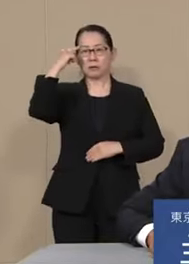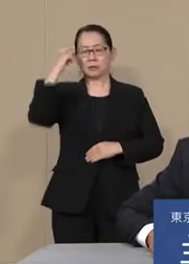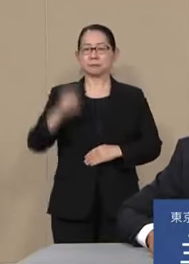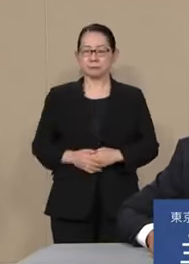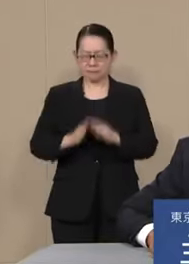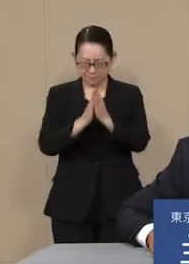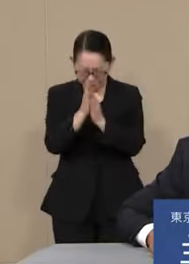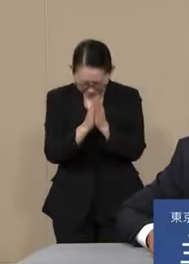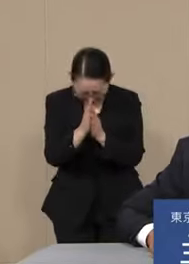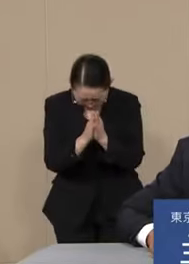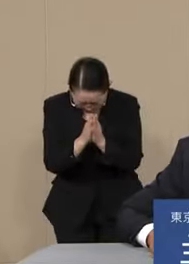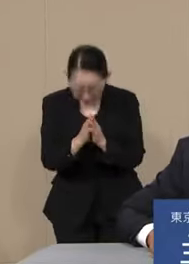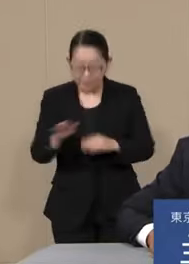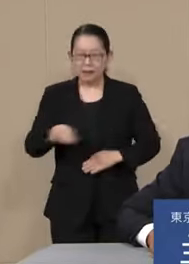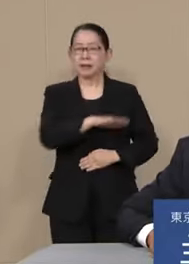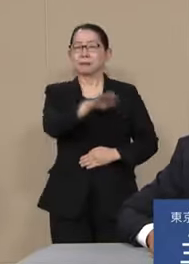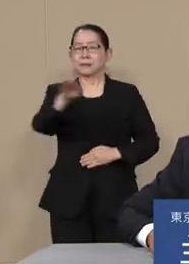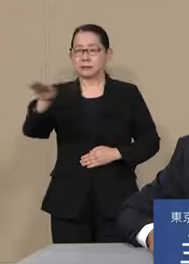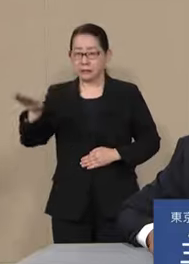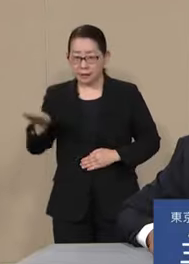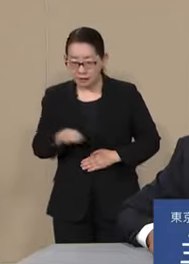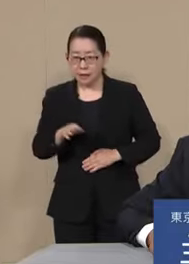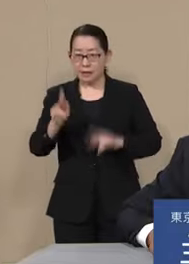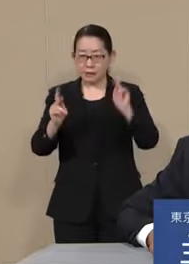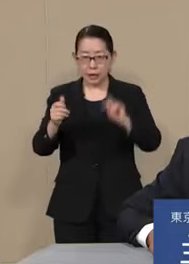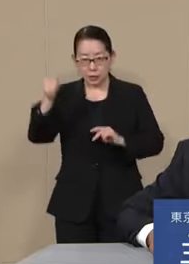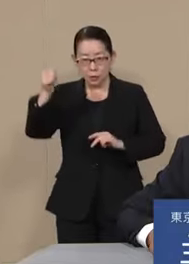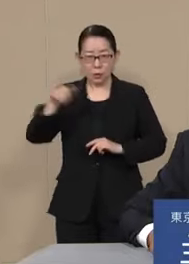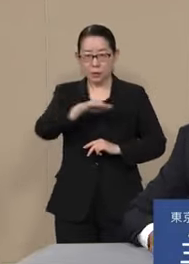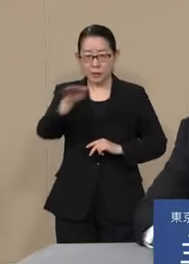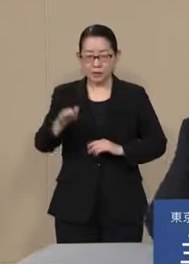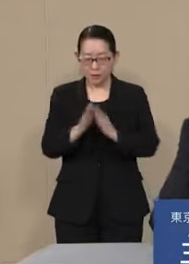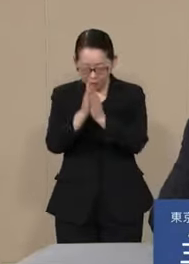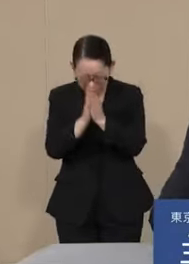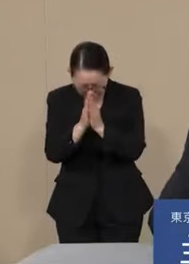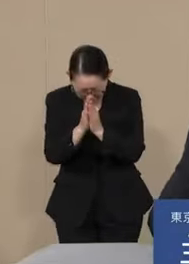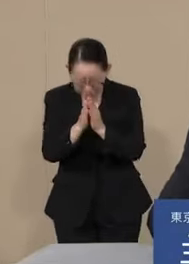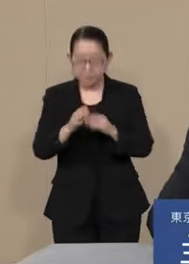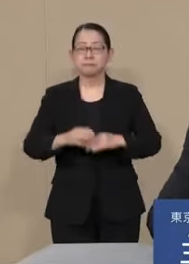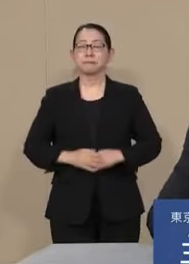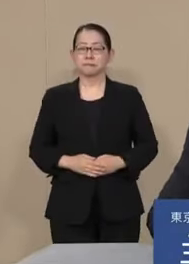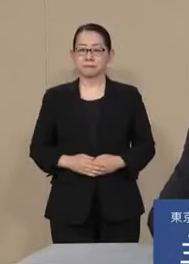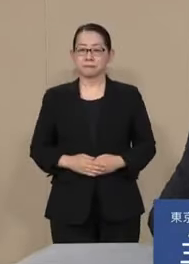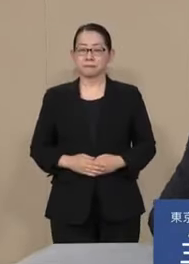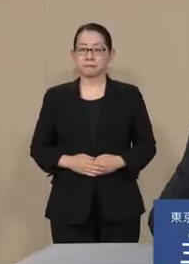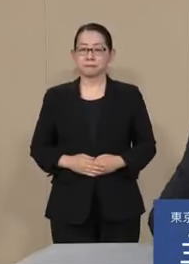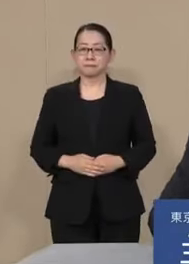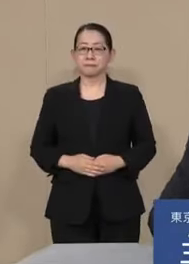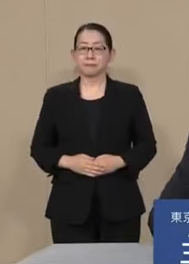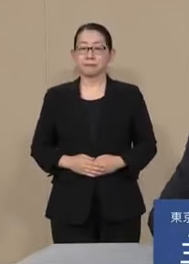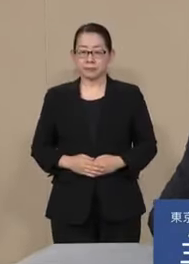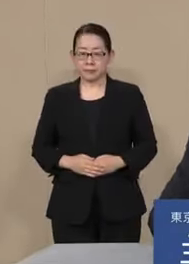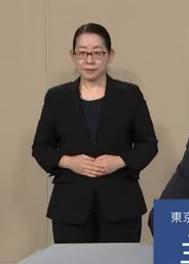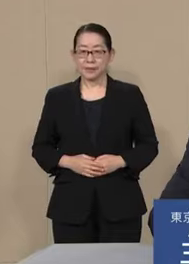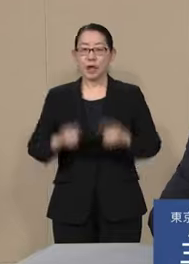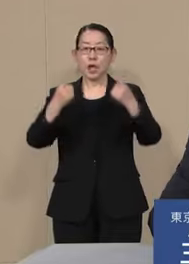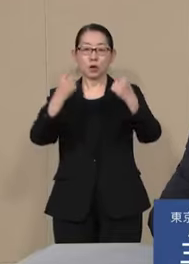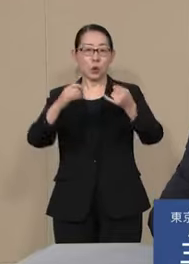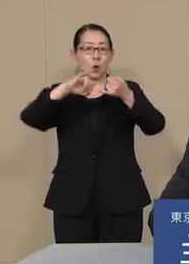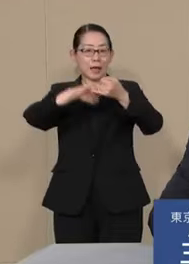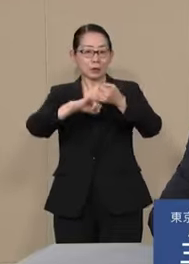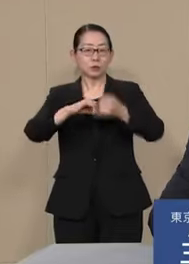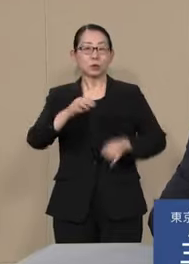です社長様芸の関係様よろしくお願いしますあとマニフェストが3つあります